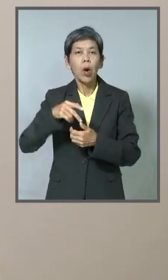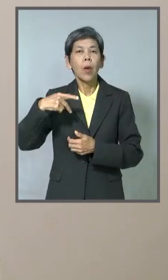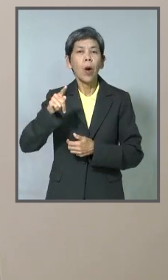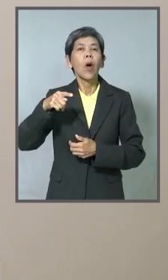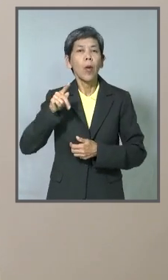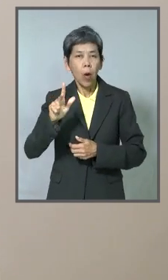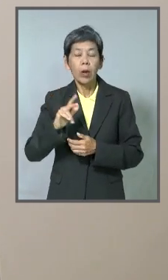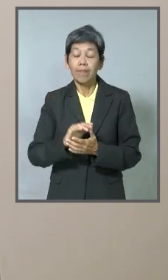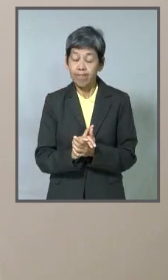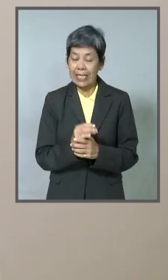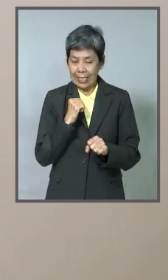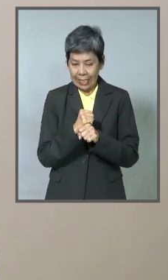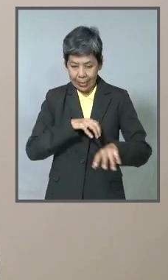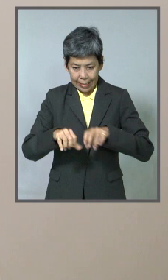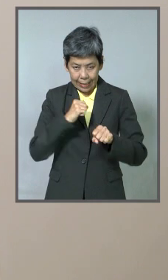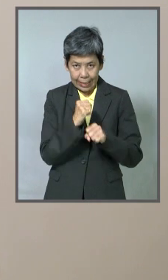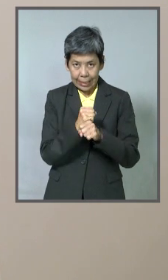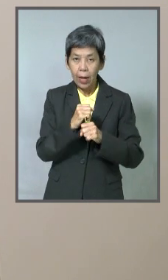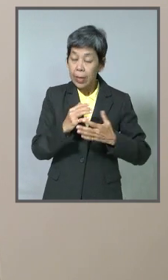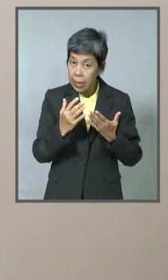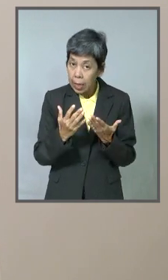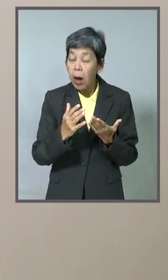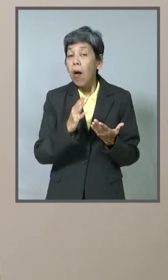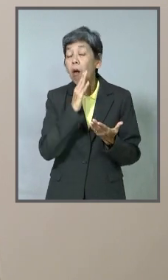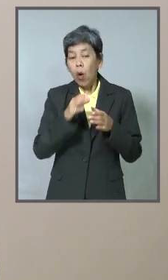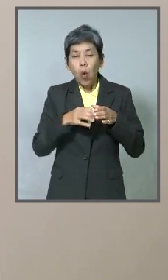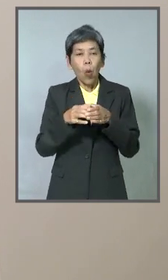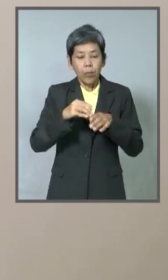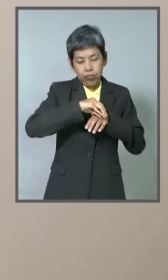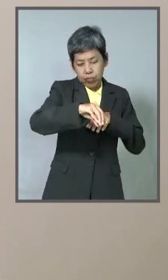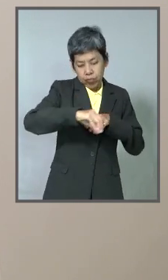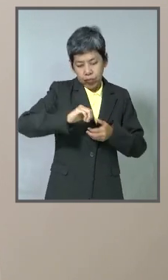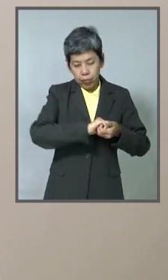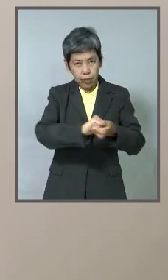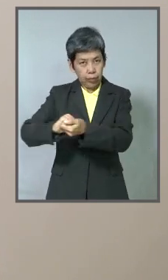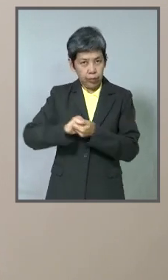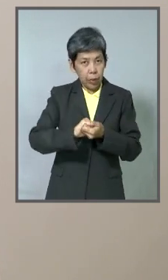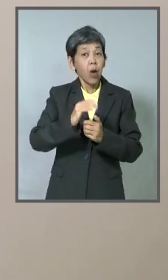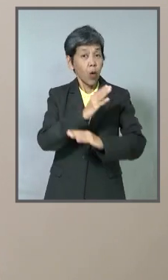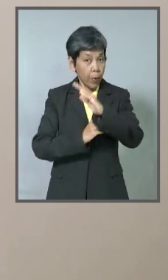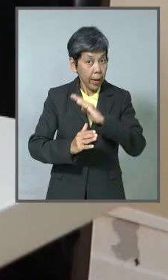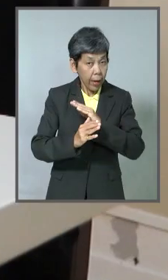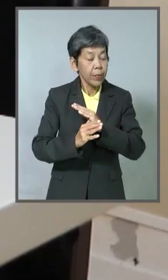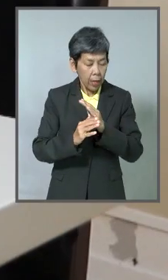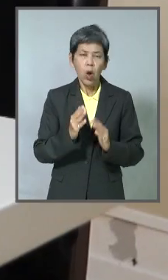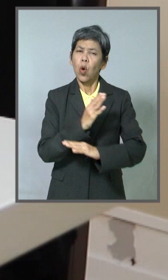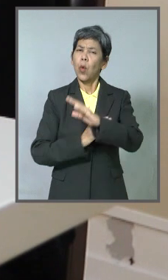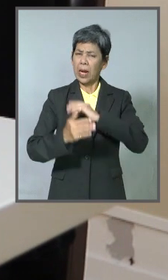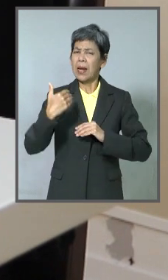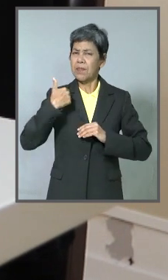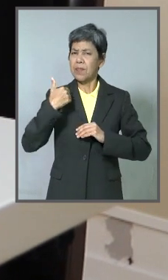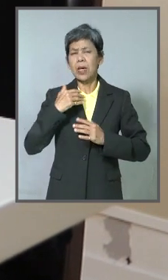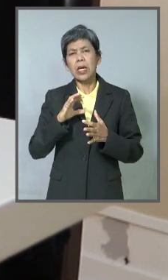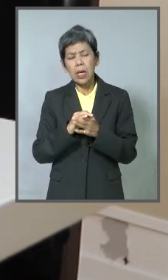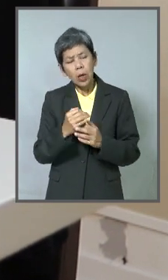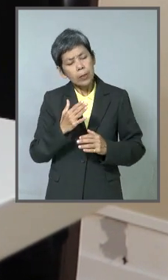นะคะอันนี้จะเป็นการเตรียมความพร้อมสำหรับเครือข่ายนะคะแล้วก็คนพิการบางส่วนคนพิการที่ดู